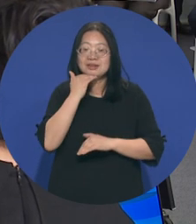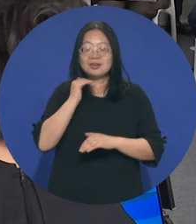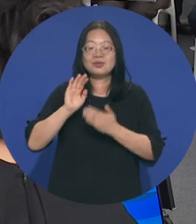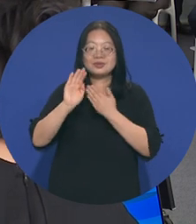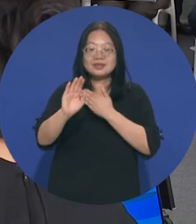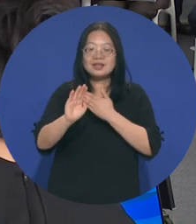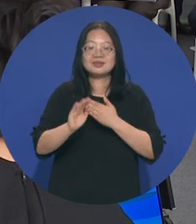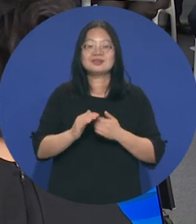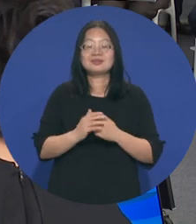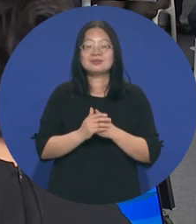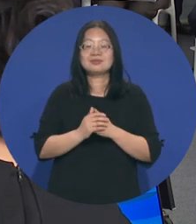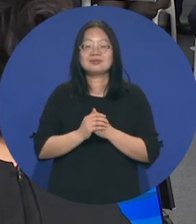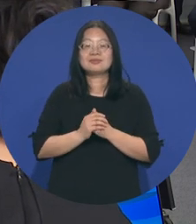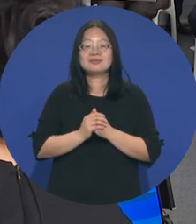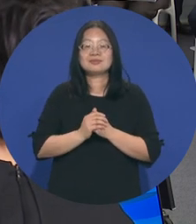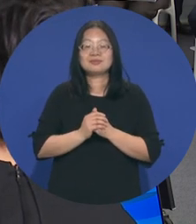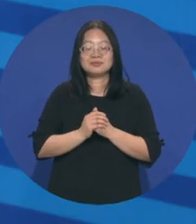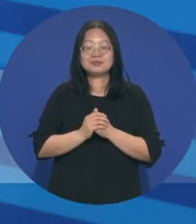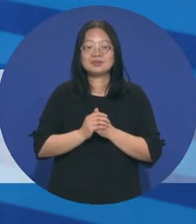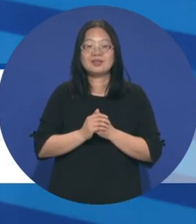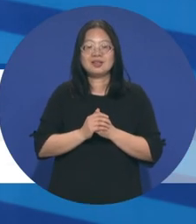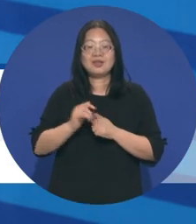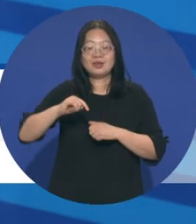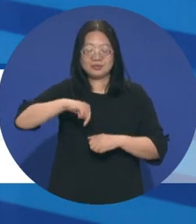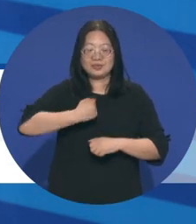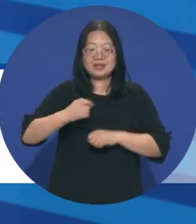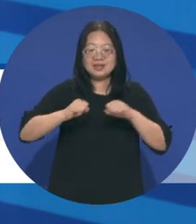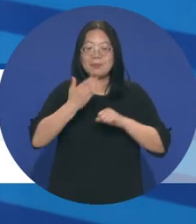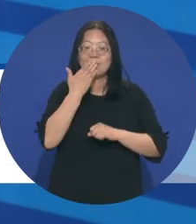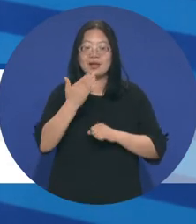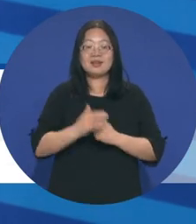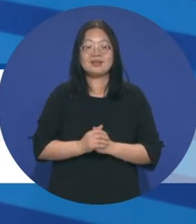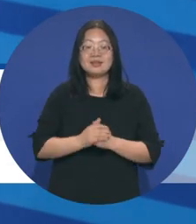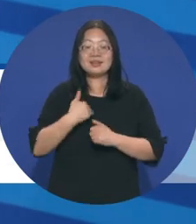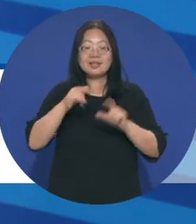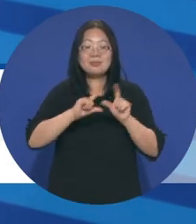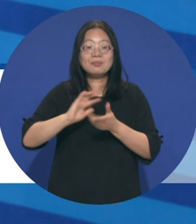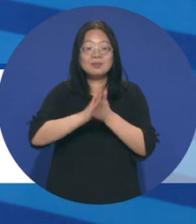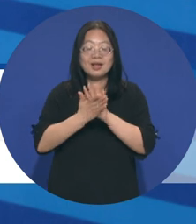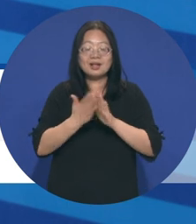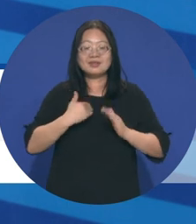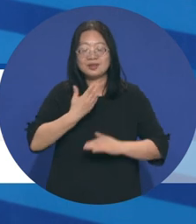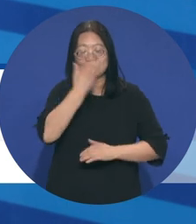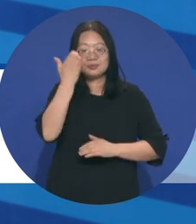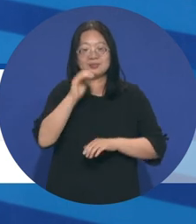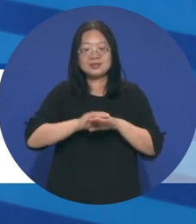있는 것부터 추진한다는 방침입니다. 내 삶의 변화, 내 꿈의